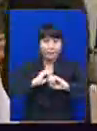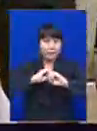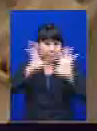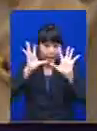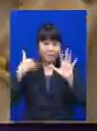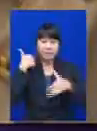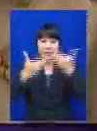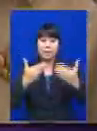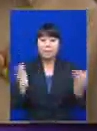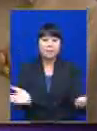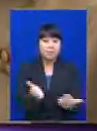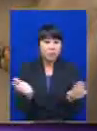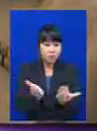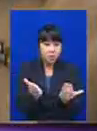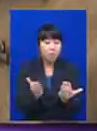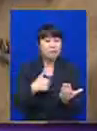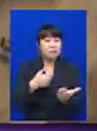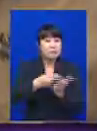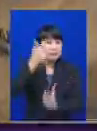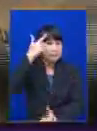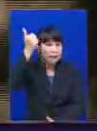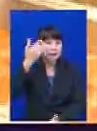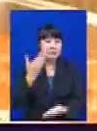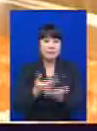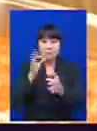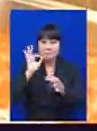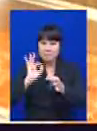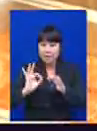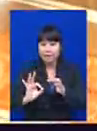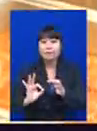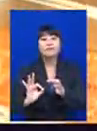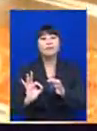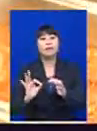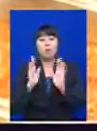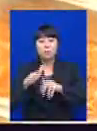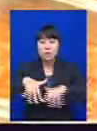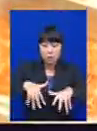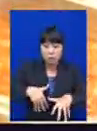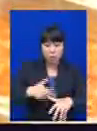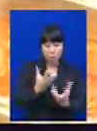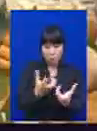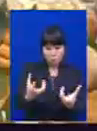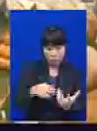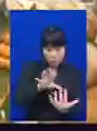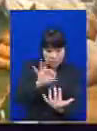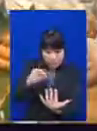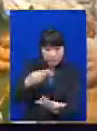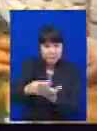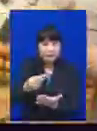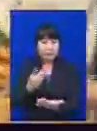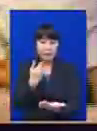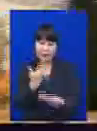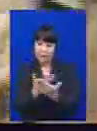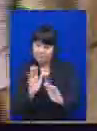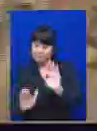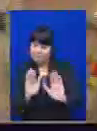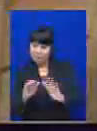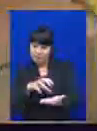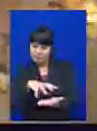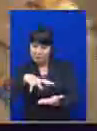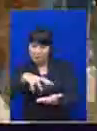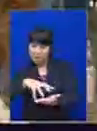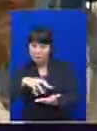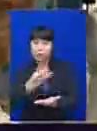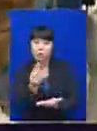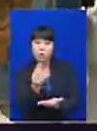กิจกรรมรณรงค์ฉลาดซื้อประหยัดใช้เพื่อให้ประชาชนเลือกซื้อสินค้าอย่างคุ้มค่าเปรียบเทียบราคาปริมาณและ